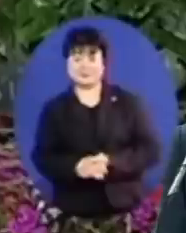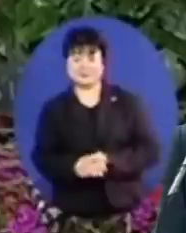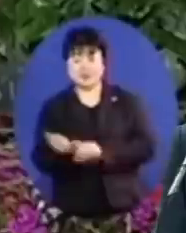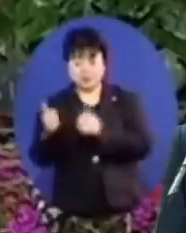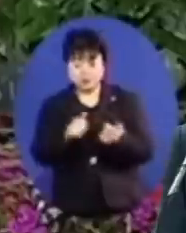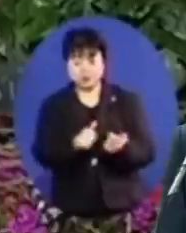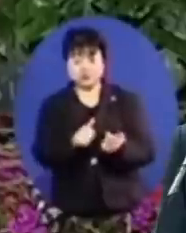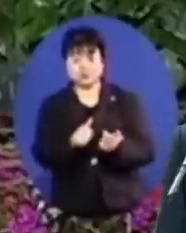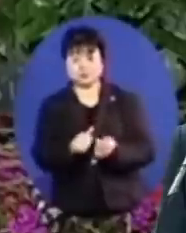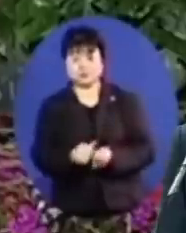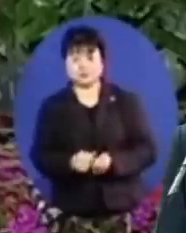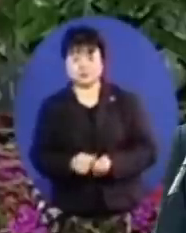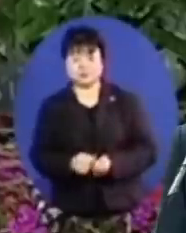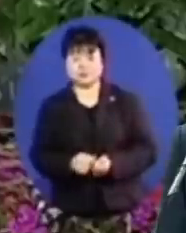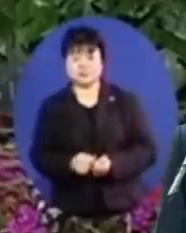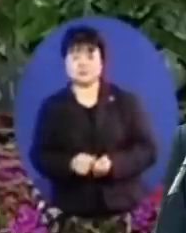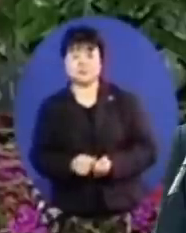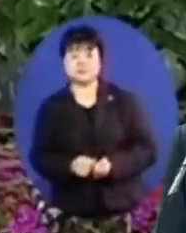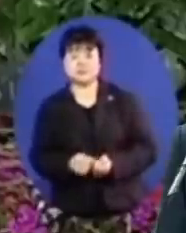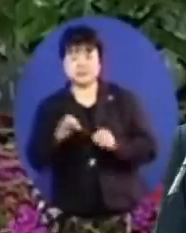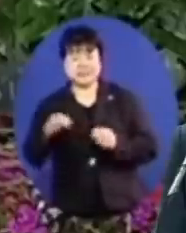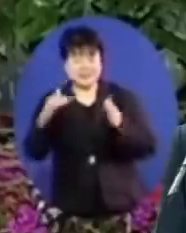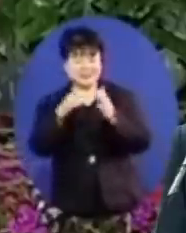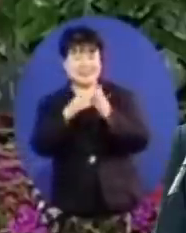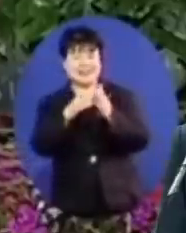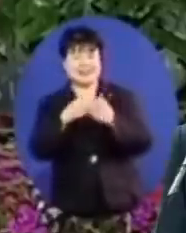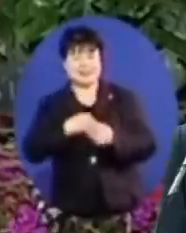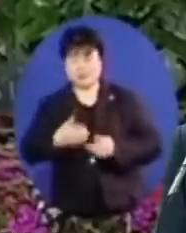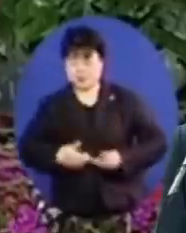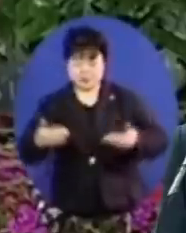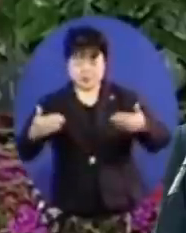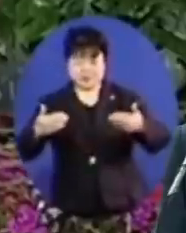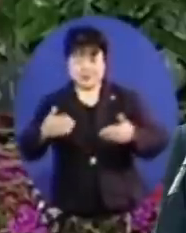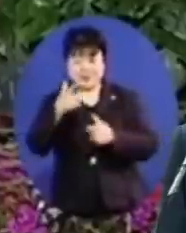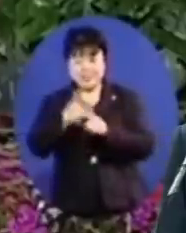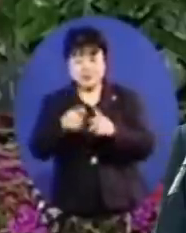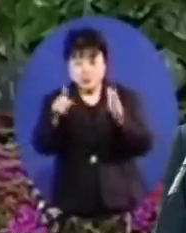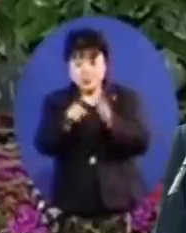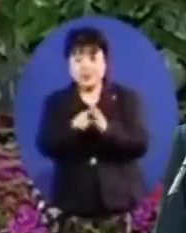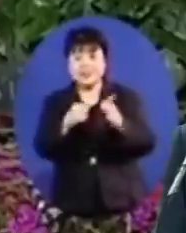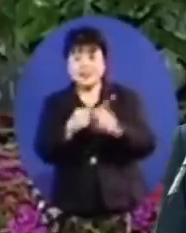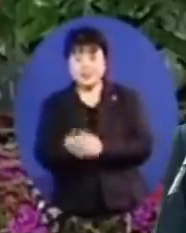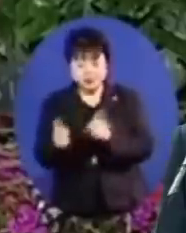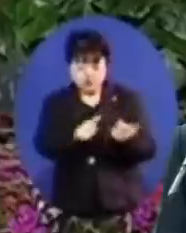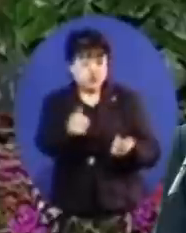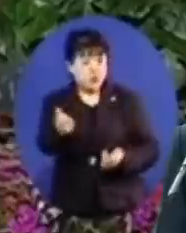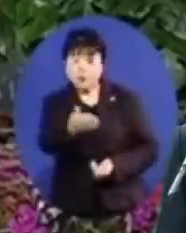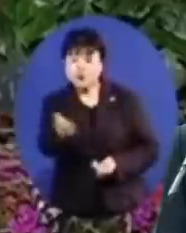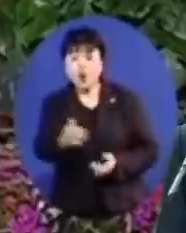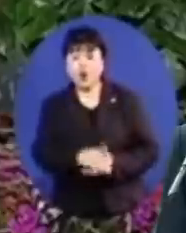죽음은 쇼에 불과한 것입니다. 걱정할 것 없어요. 지금 이미 예수 믿었으니 얘는 죽음이 없습니다.